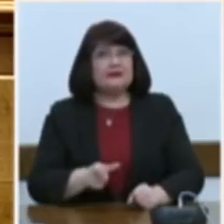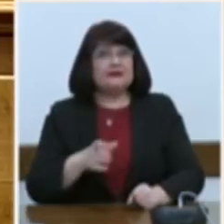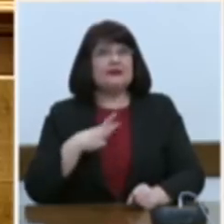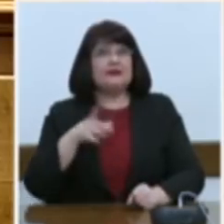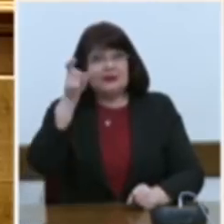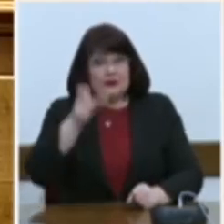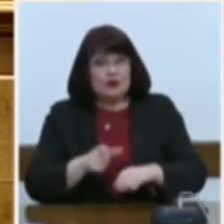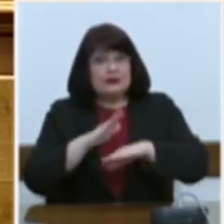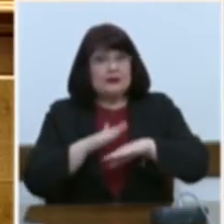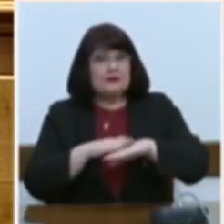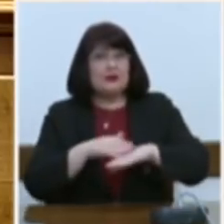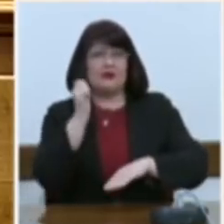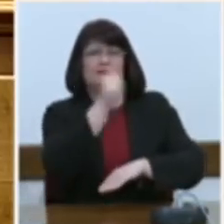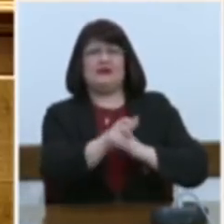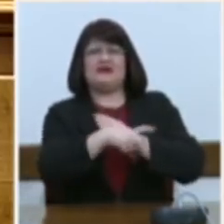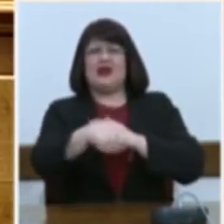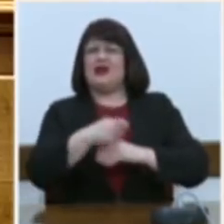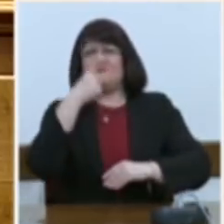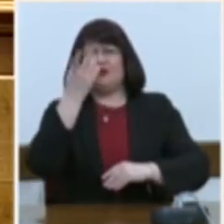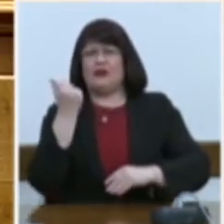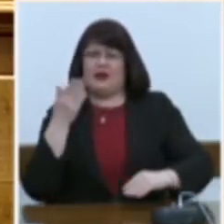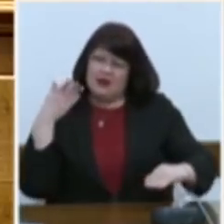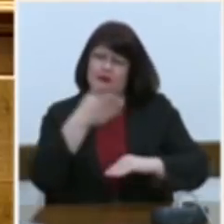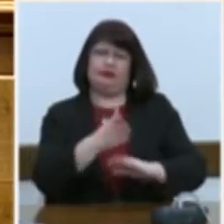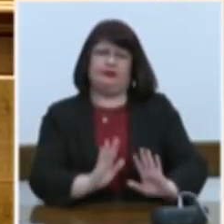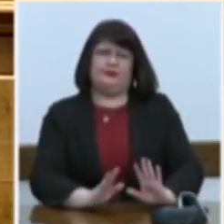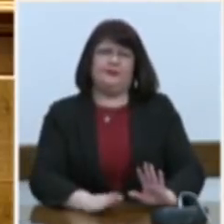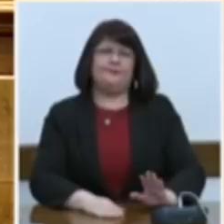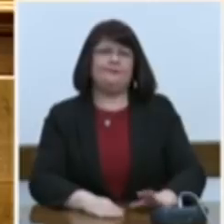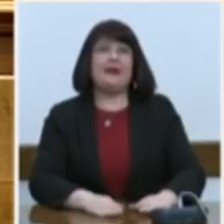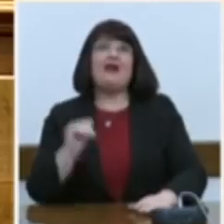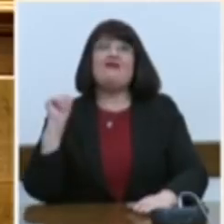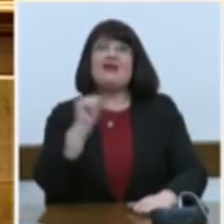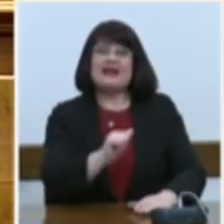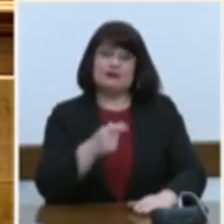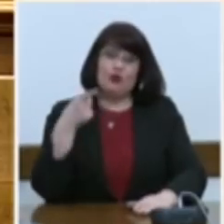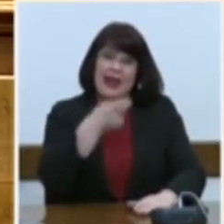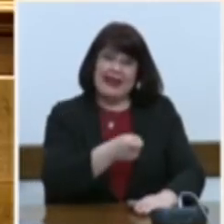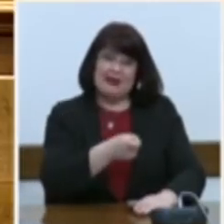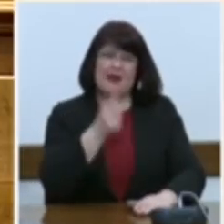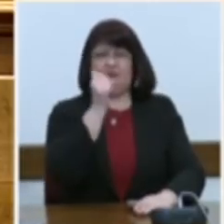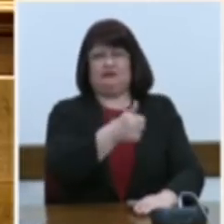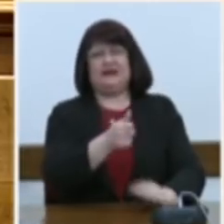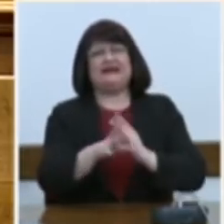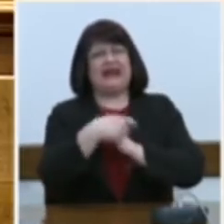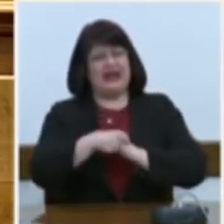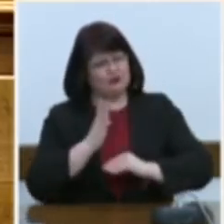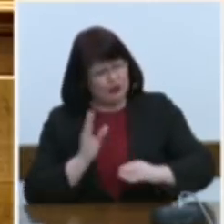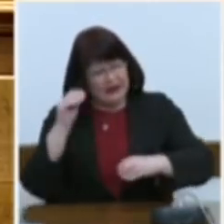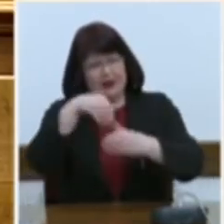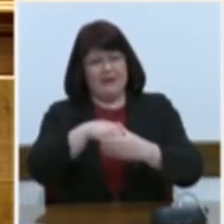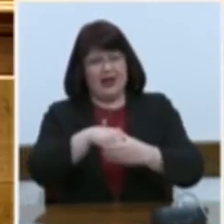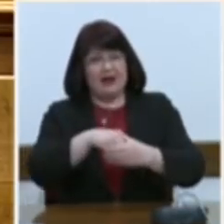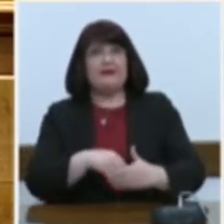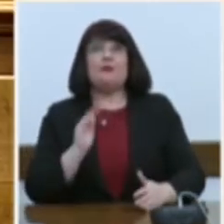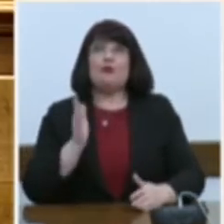διώκεται αυτεπάγγελτα. Ακόμα όμως και στο έγκλημα του βιασμού που διώκεται αυτεπάγγελτα, διατηρήθηκε η